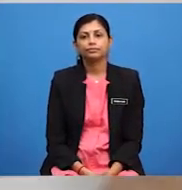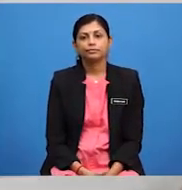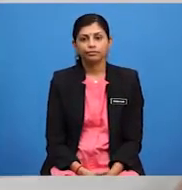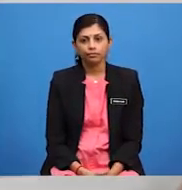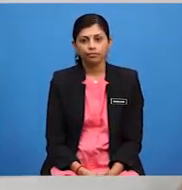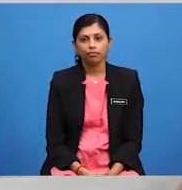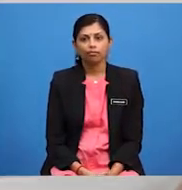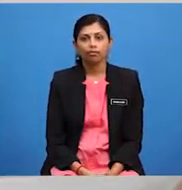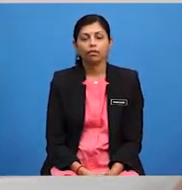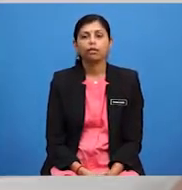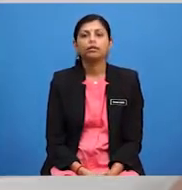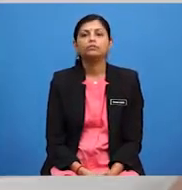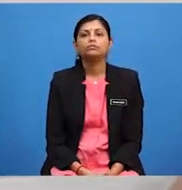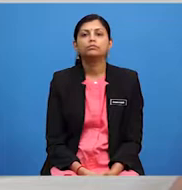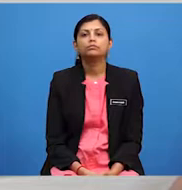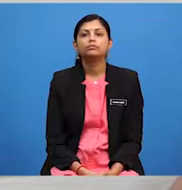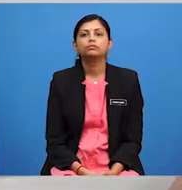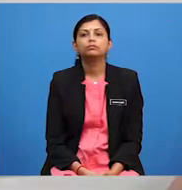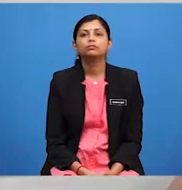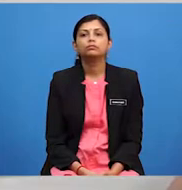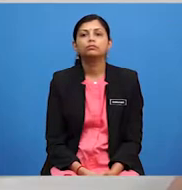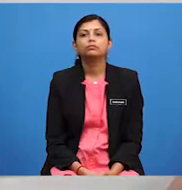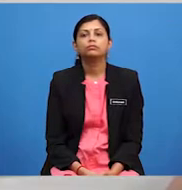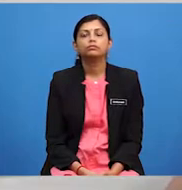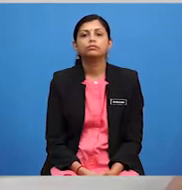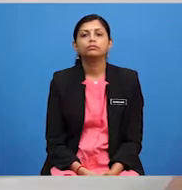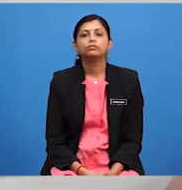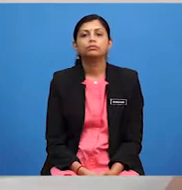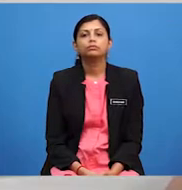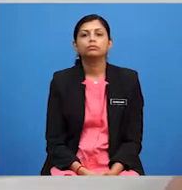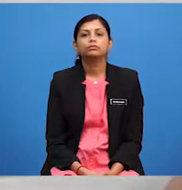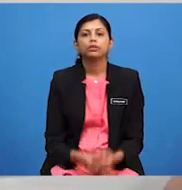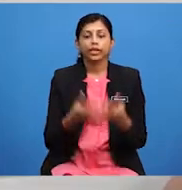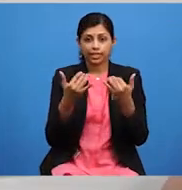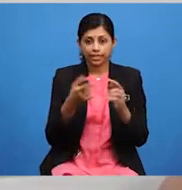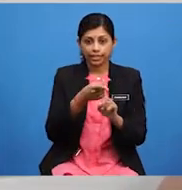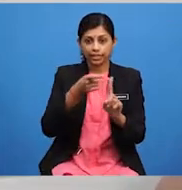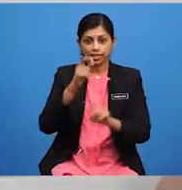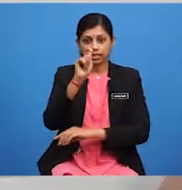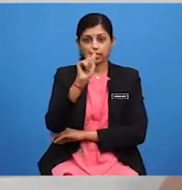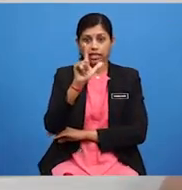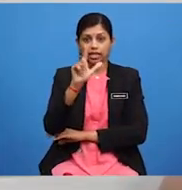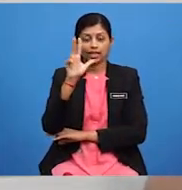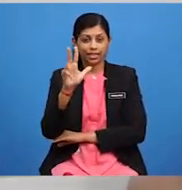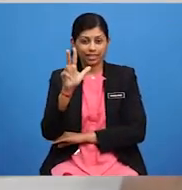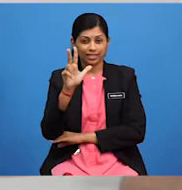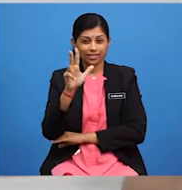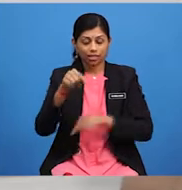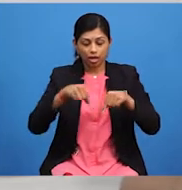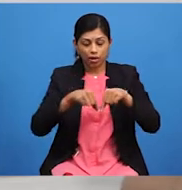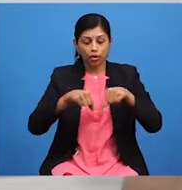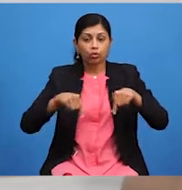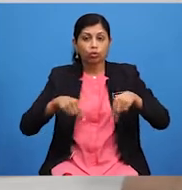Seterusnya, bermula dengan titik lenyap 3, ukur lebar objek dengan ukuran